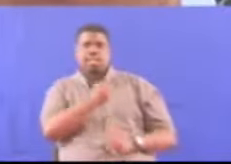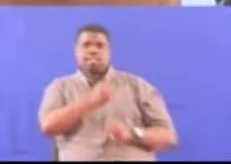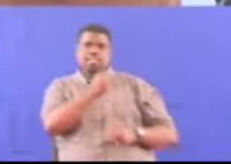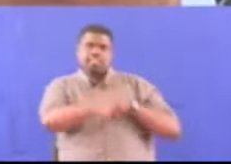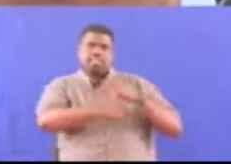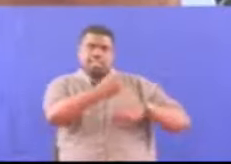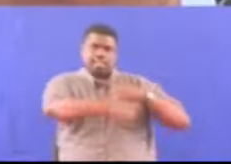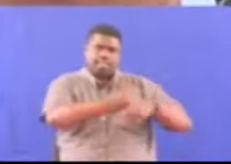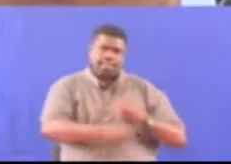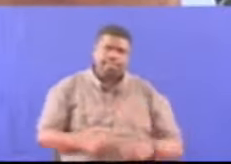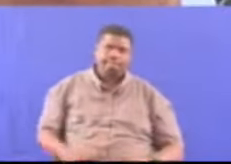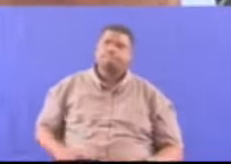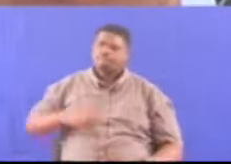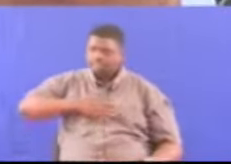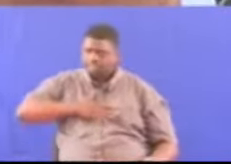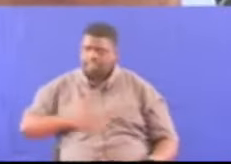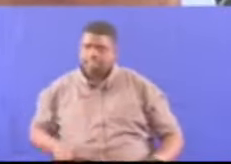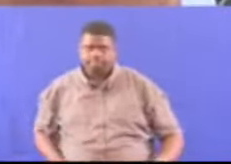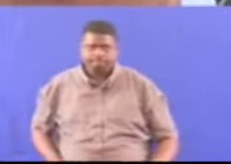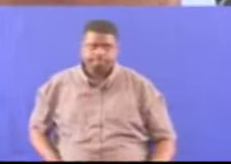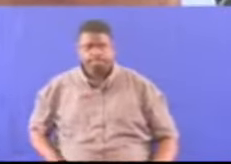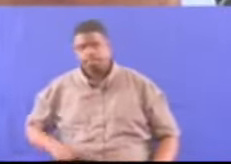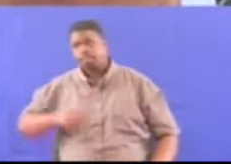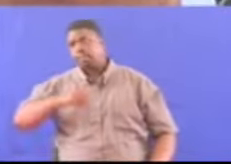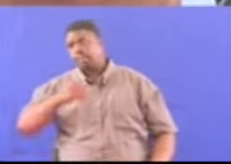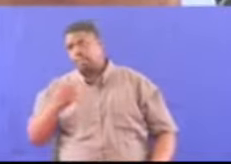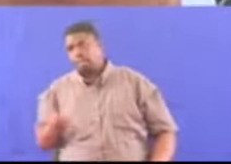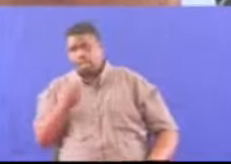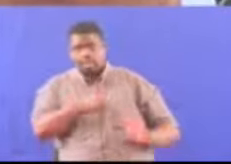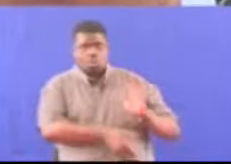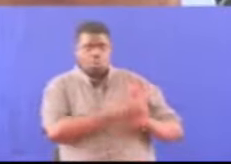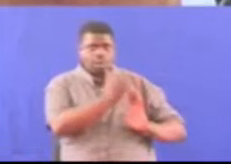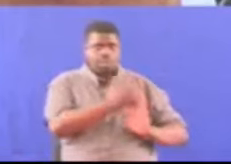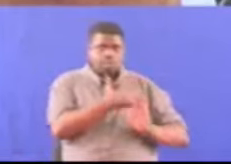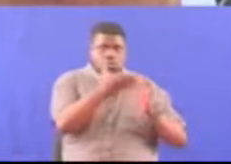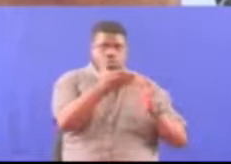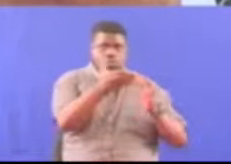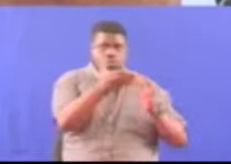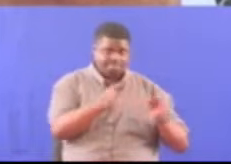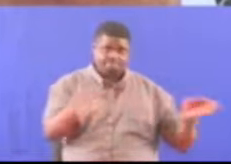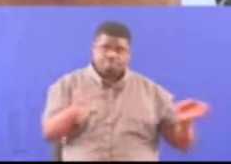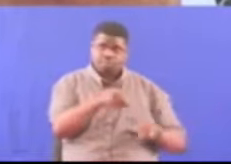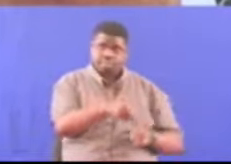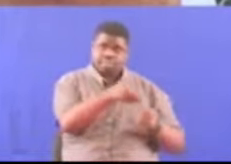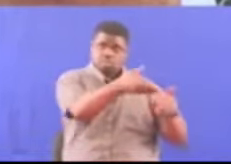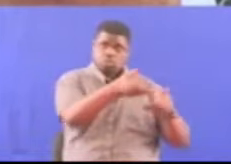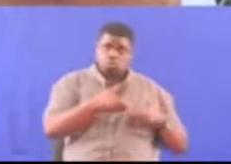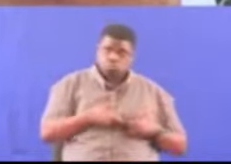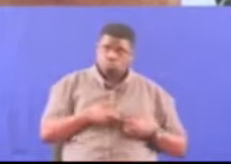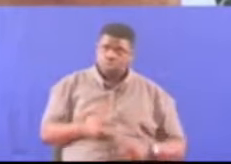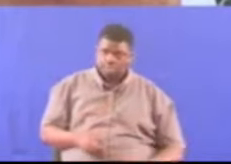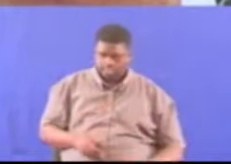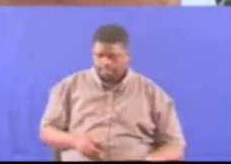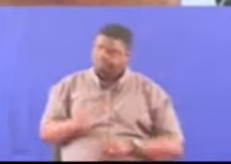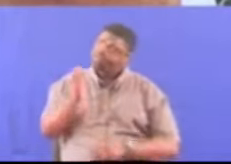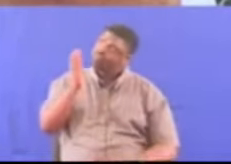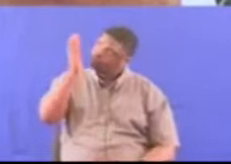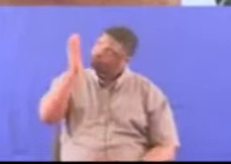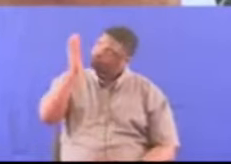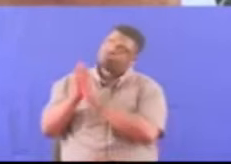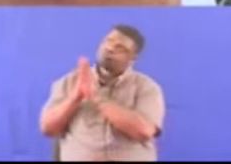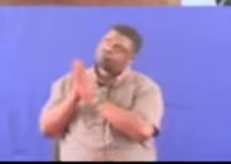Asante sana. Awali ya yote, napenda kuchukua fursa hii kumshukuru Mwenyezi Mungu mwingi wa